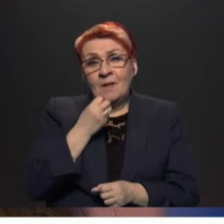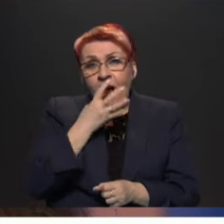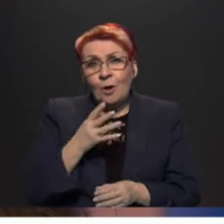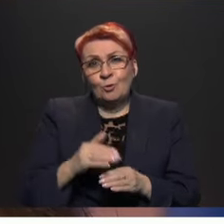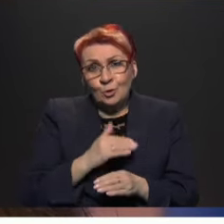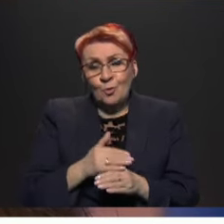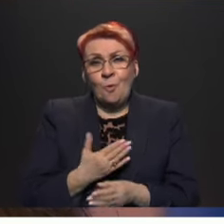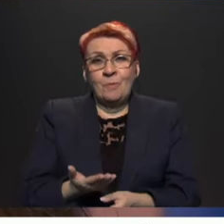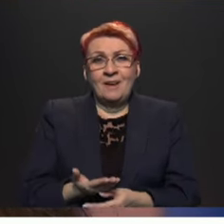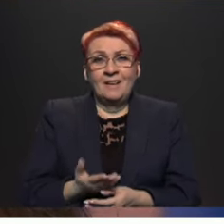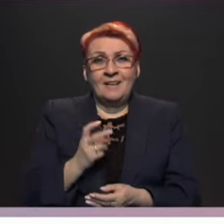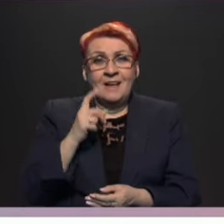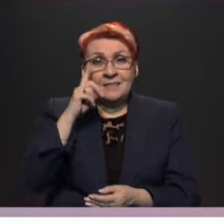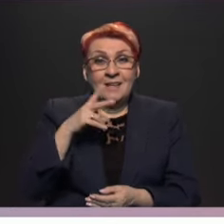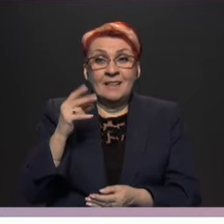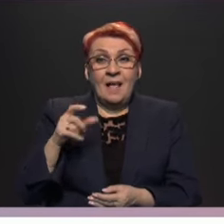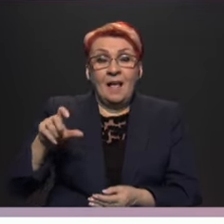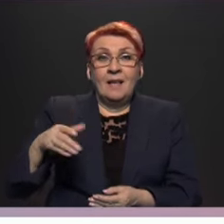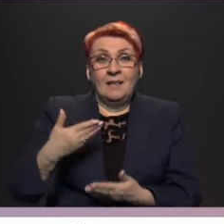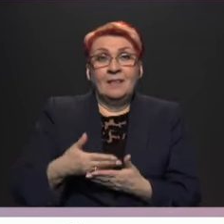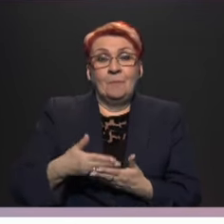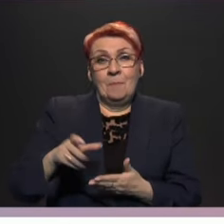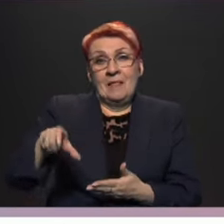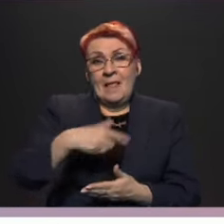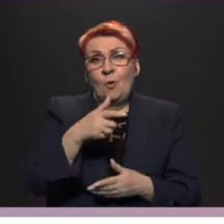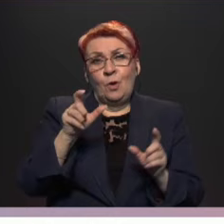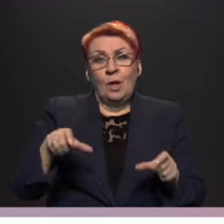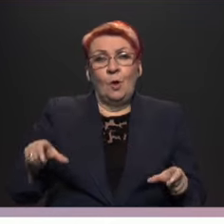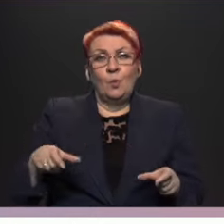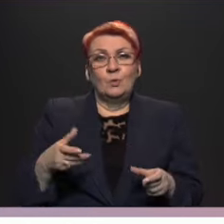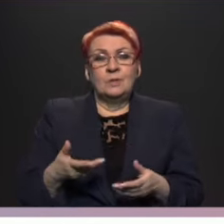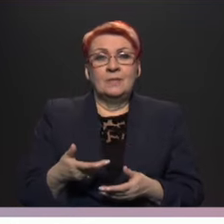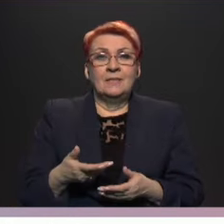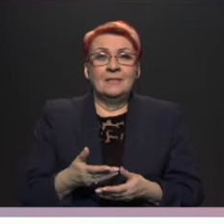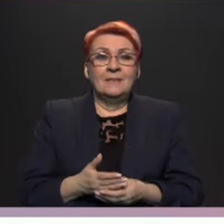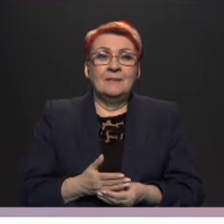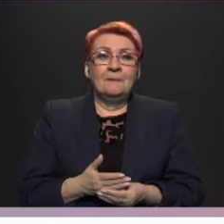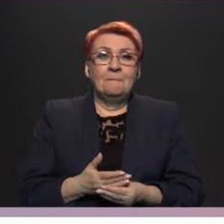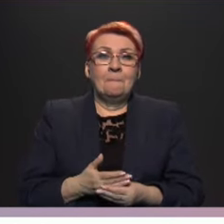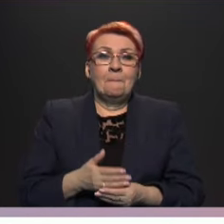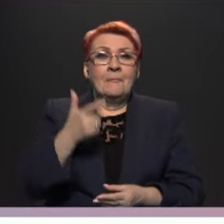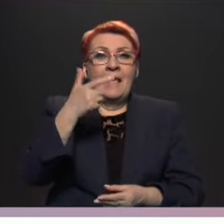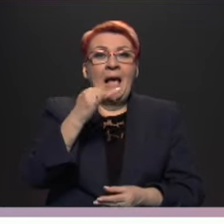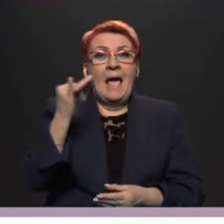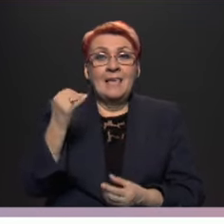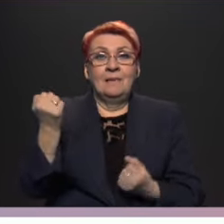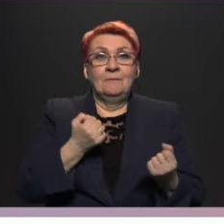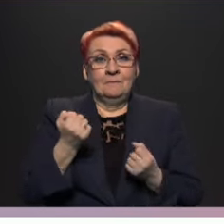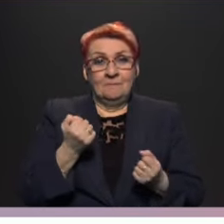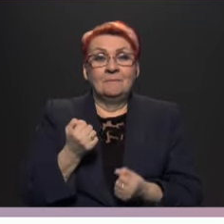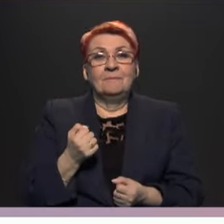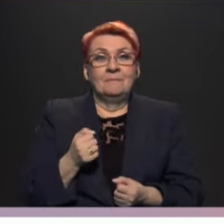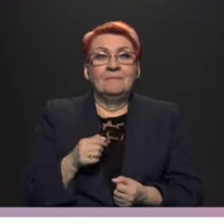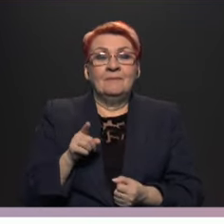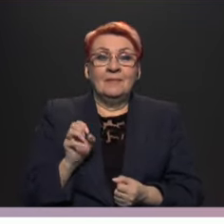как, знаете, вот на дороге люди там, если вот гаишник встретился, да, ты моргнул,